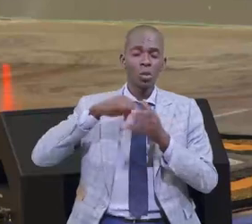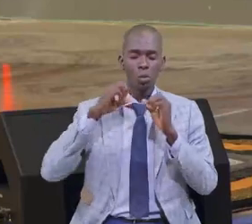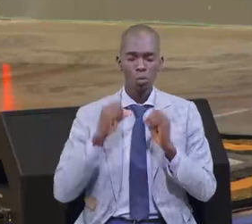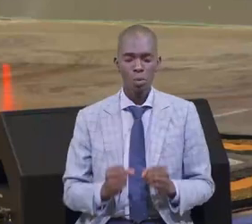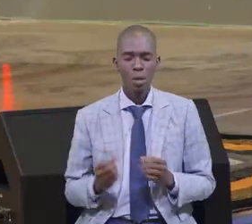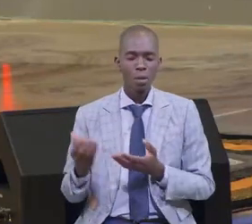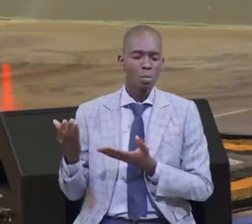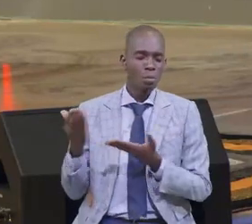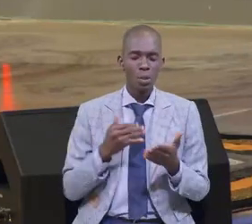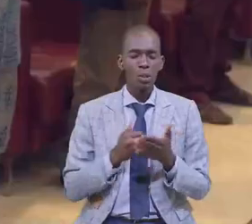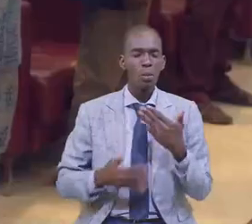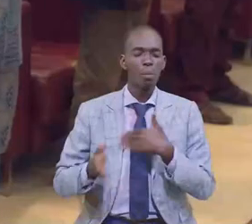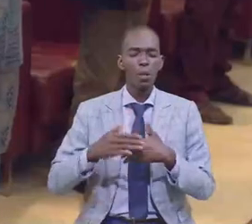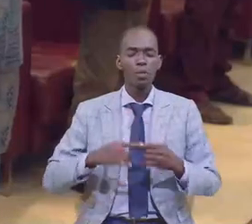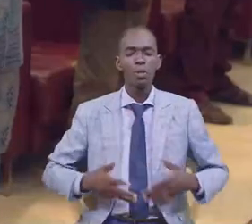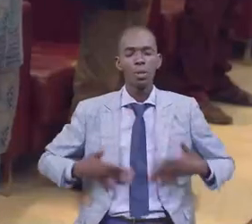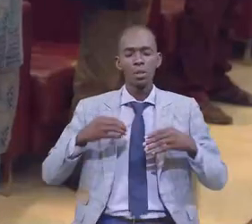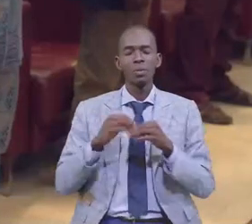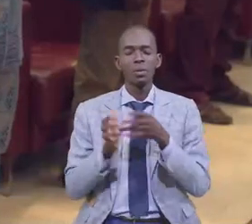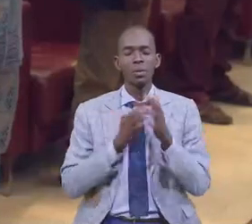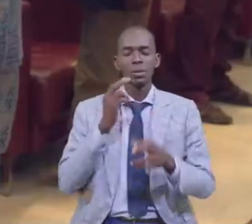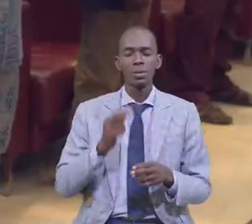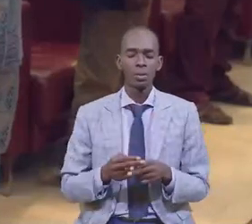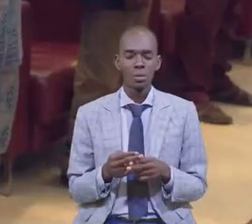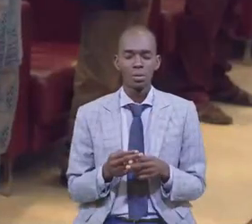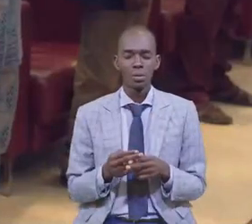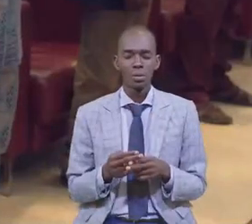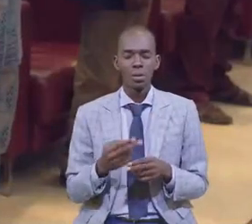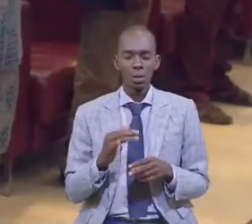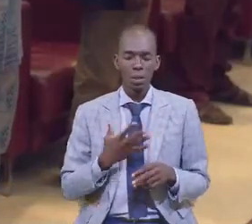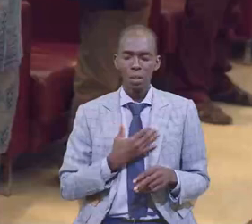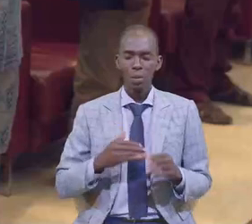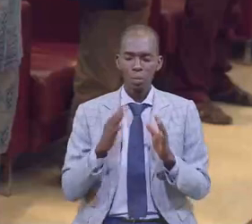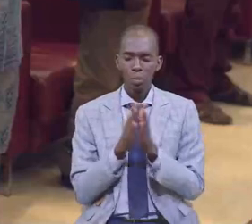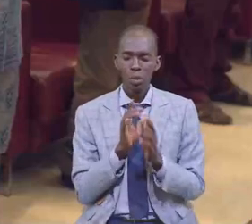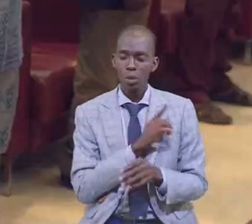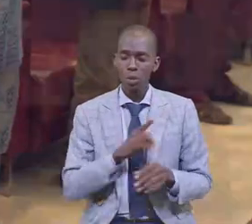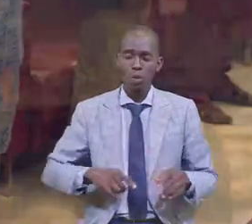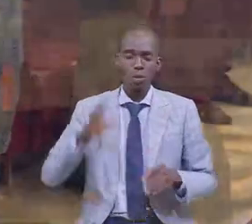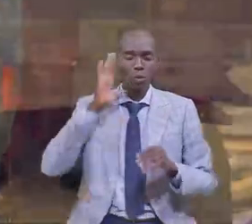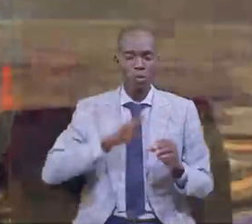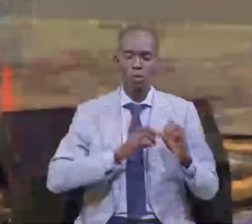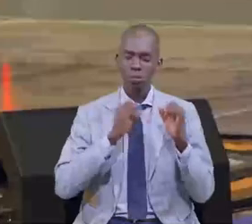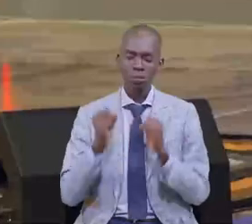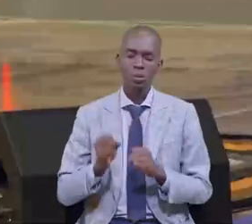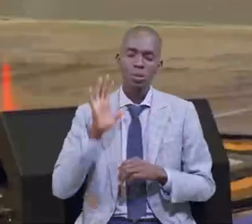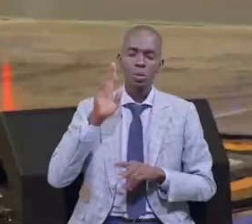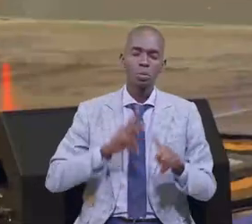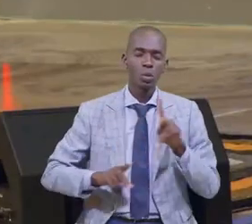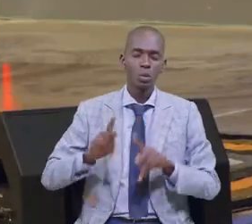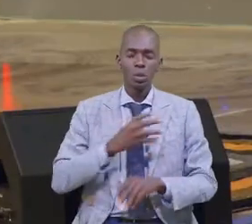de résurrection ressuscite la chose au nom de Jésus. Nous prions que tu fortifies ton